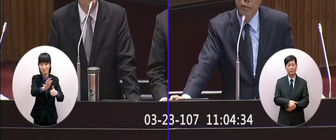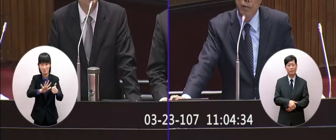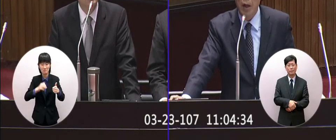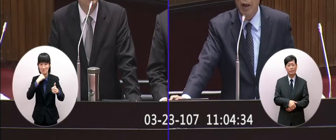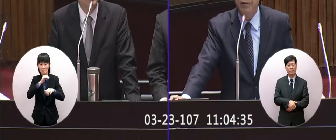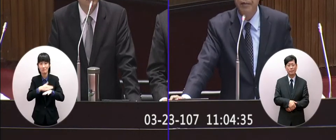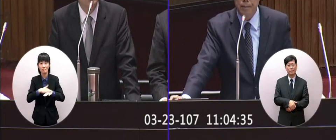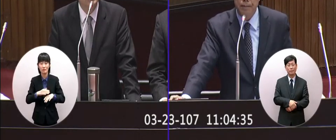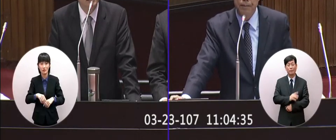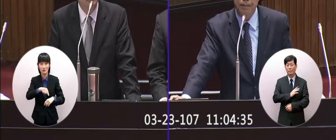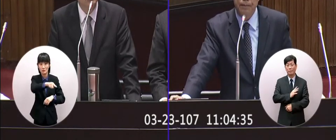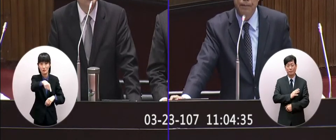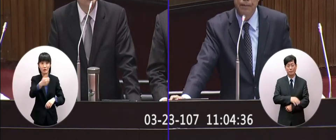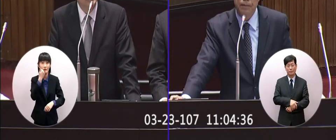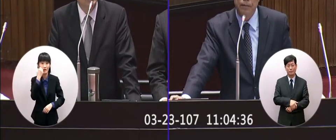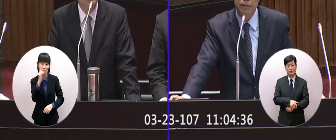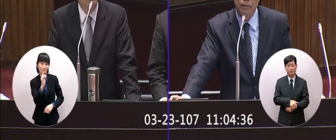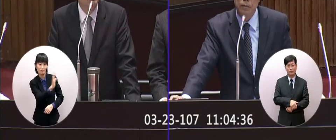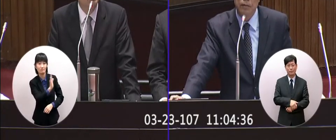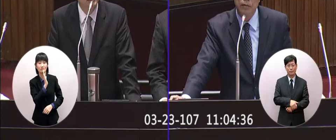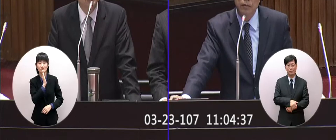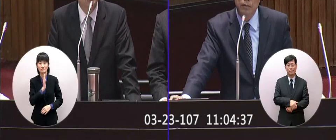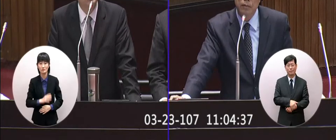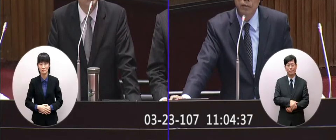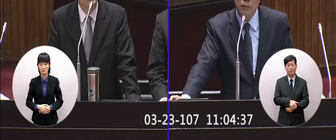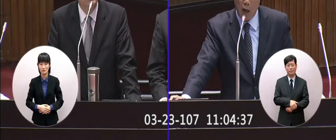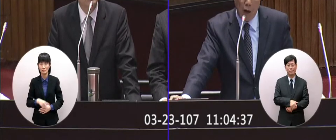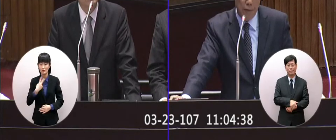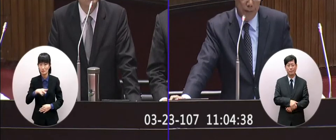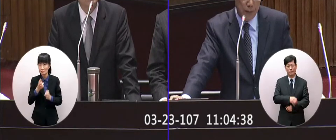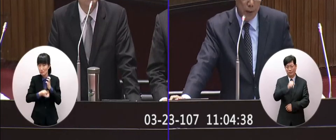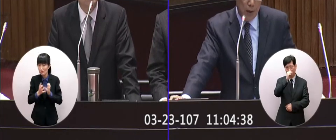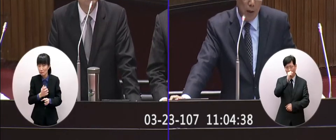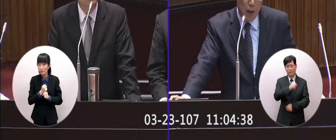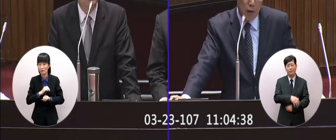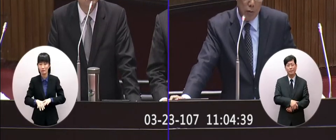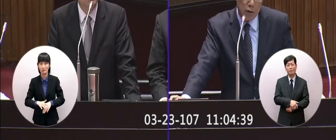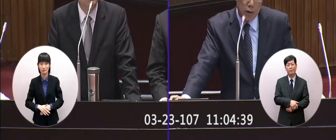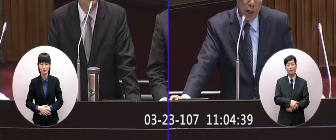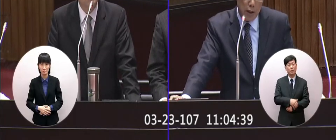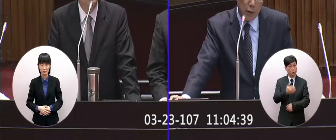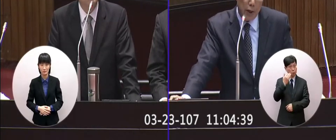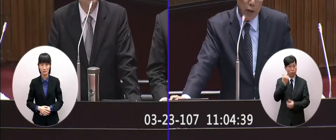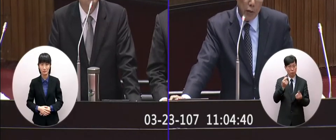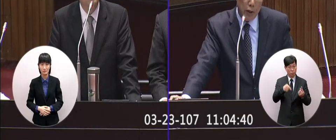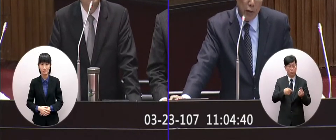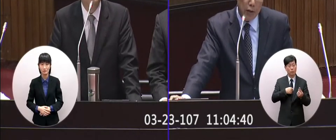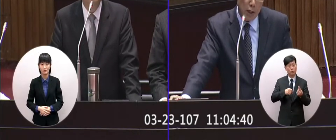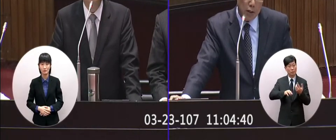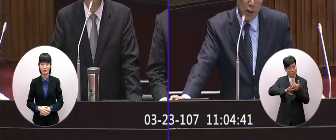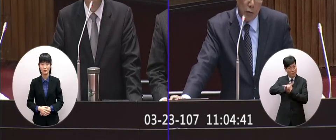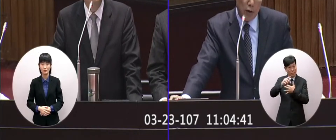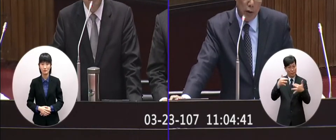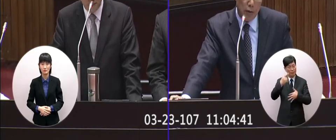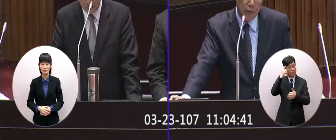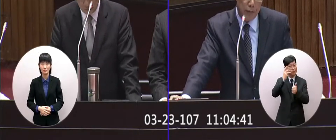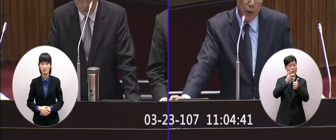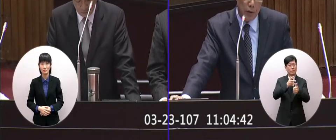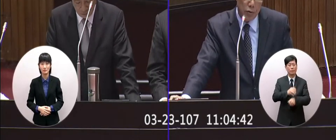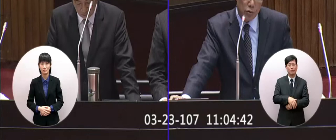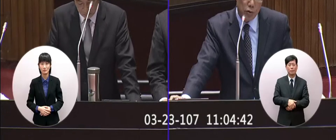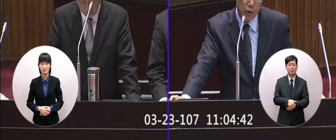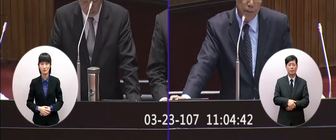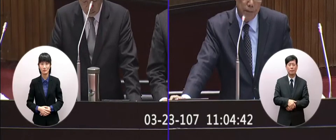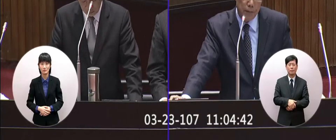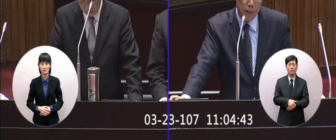域之内啦。 当然， 哦，那这种状况之下，我们密切注意的。 好，那如果是这样啊，另外一个问题我想请问啊，